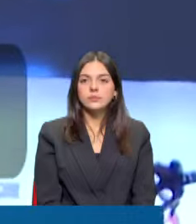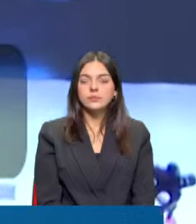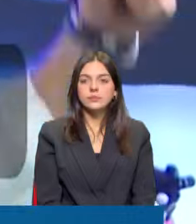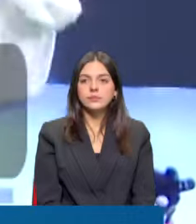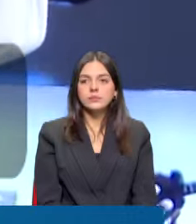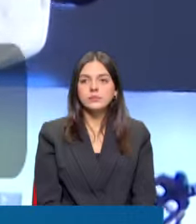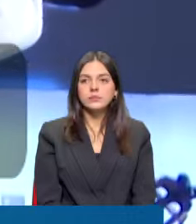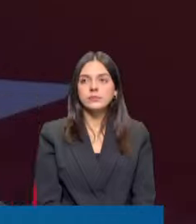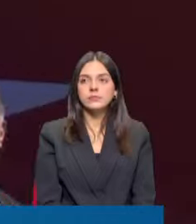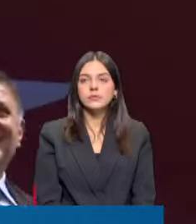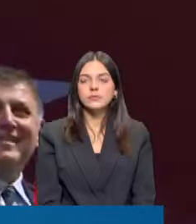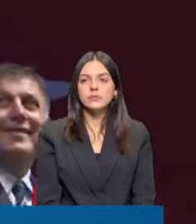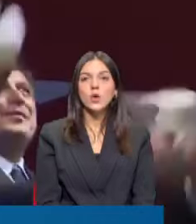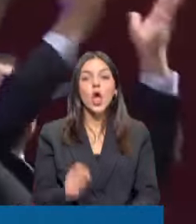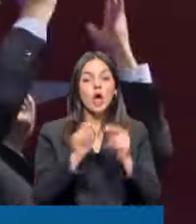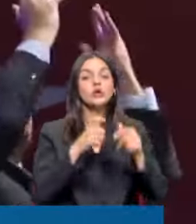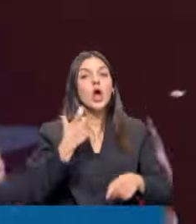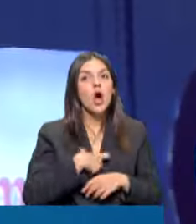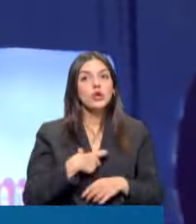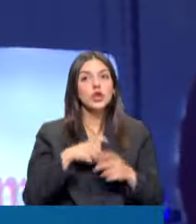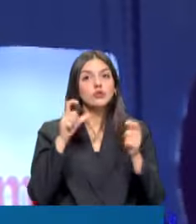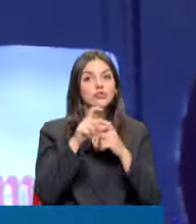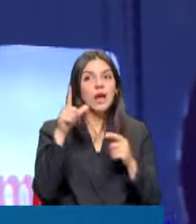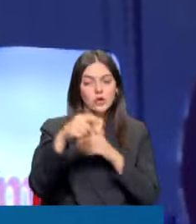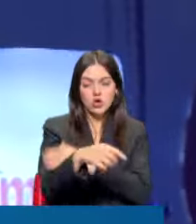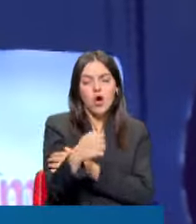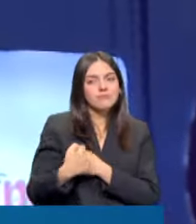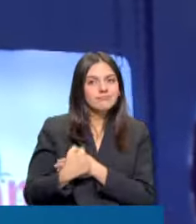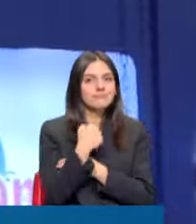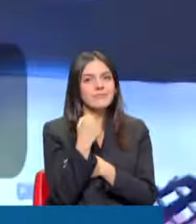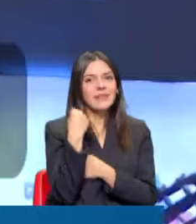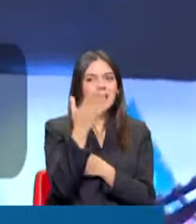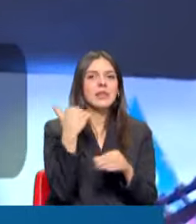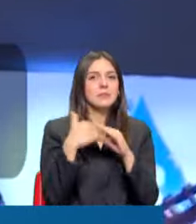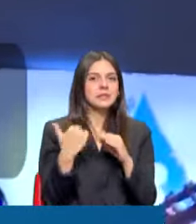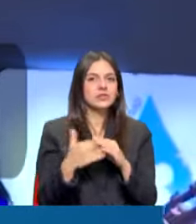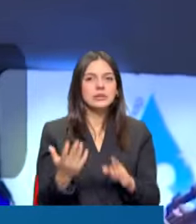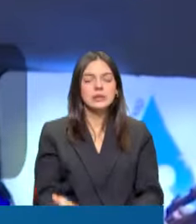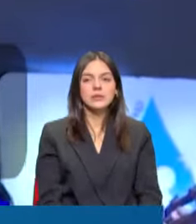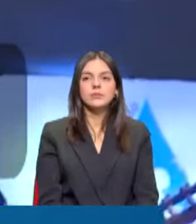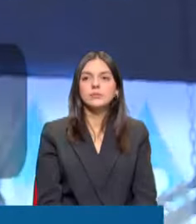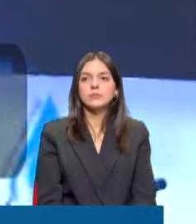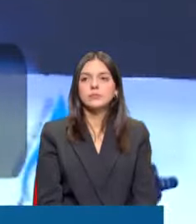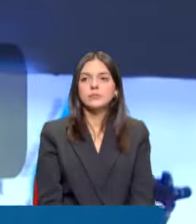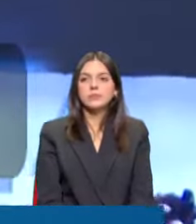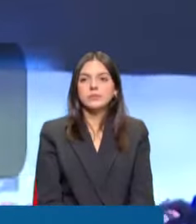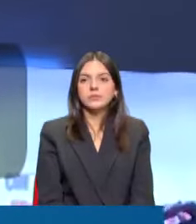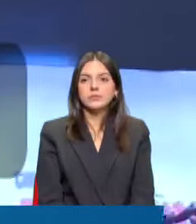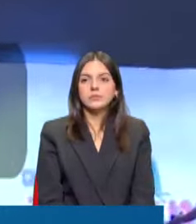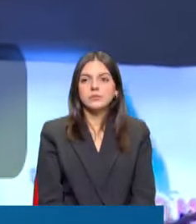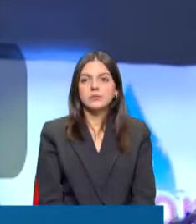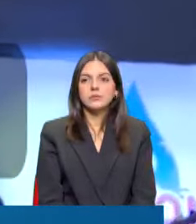hiçbir sözümüz yok. Özgür Özel, Suavi'nin koluna girerek verdi mesajını. Herhangi bir sanatçıya, herhangi